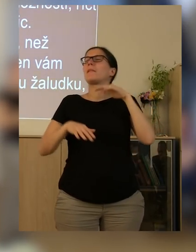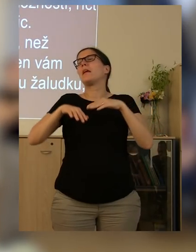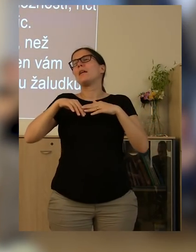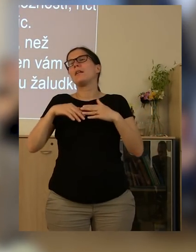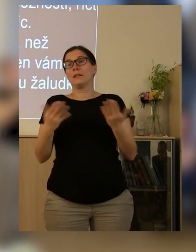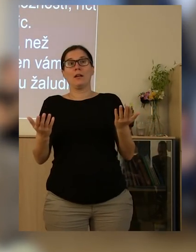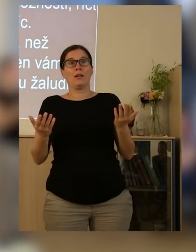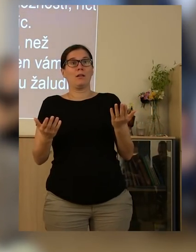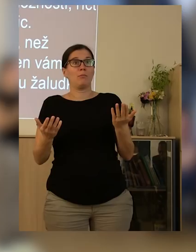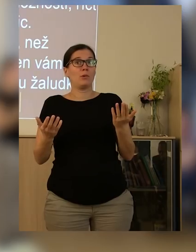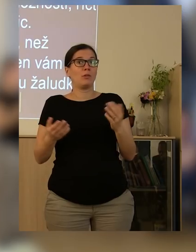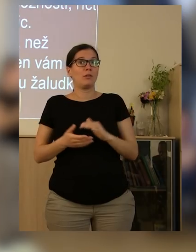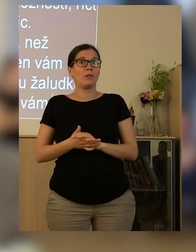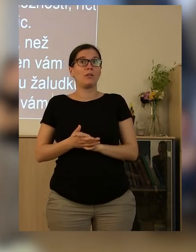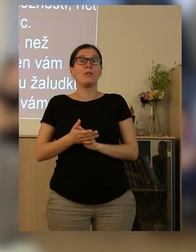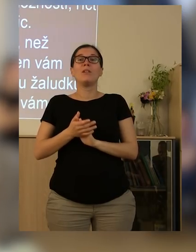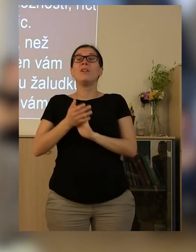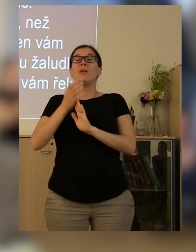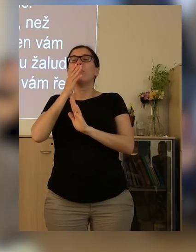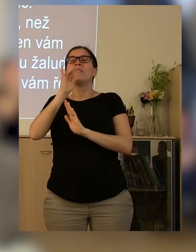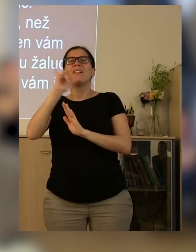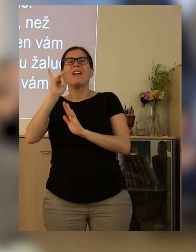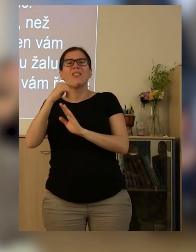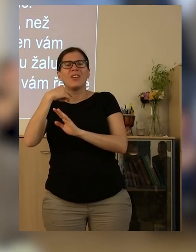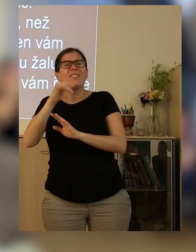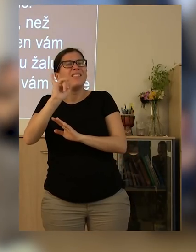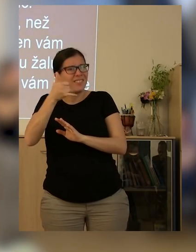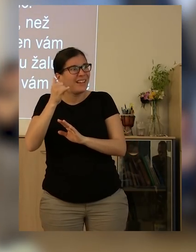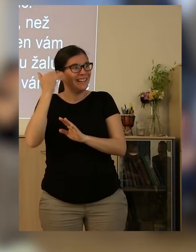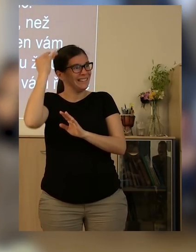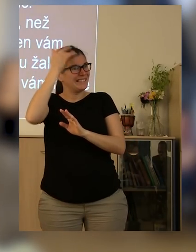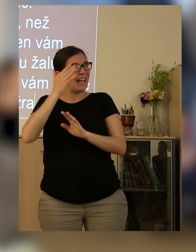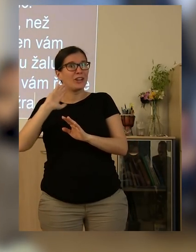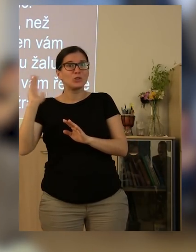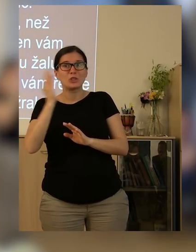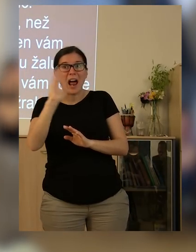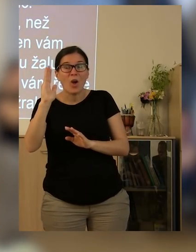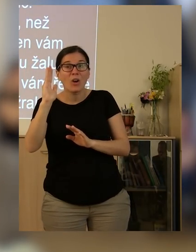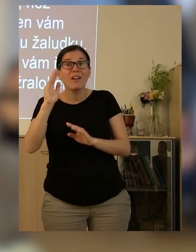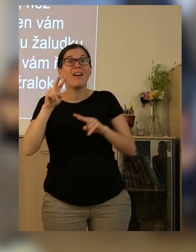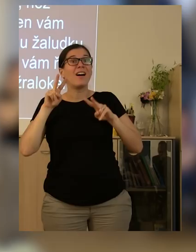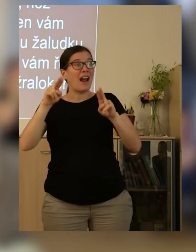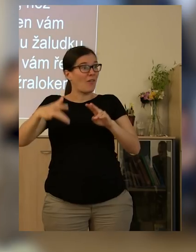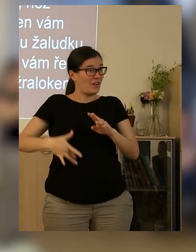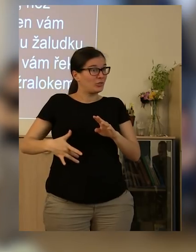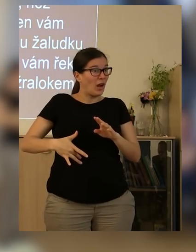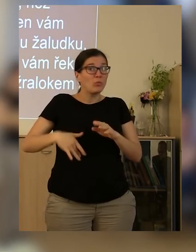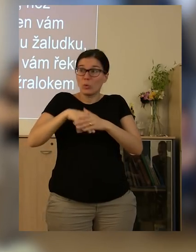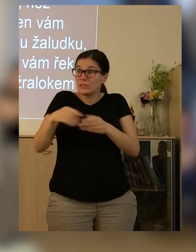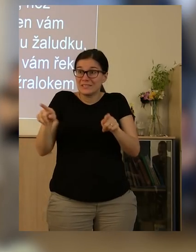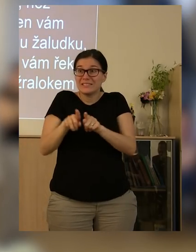blázen vám řekne, no, on ten sen s tím žálokem a ta rakovina žaludku, ono to vlastně je to